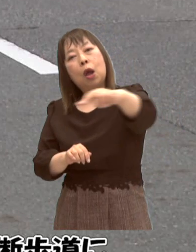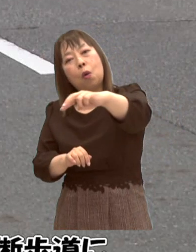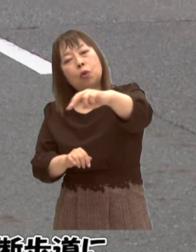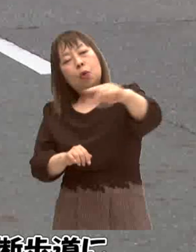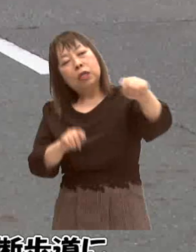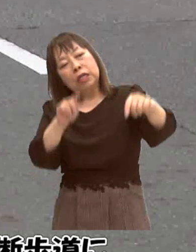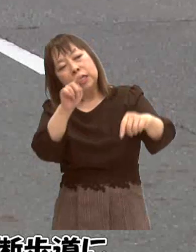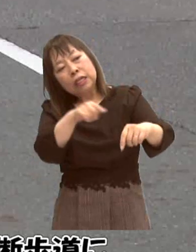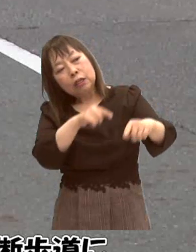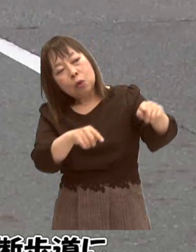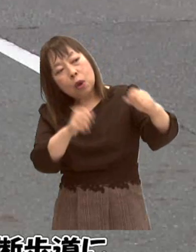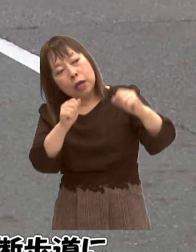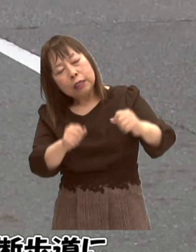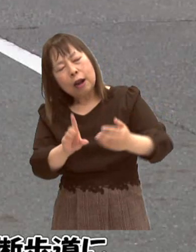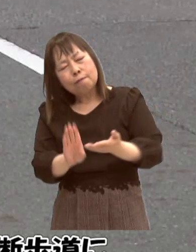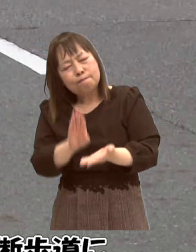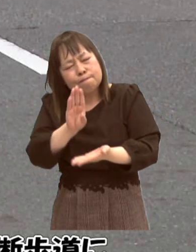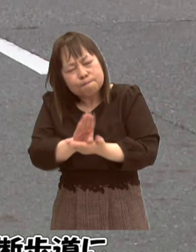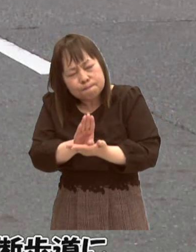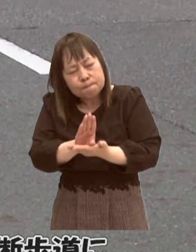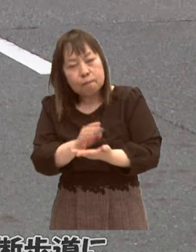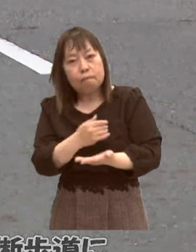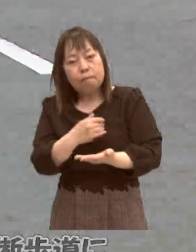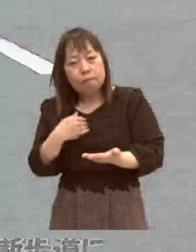に確実に停止できる準備をしましょう。